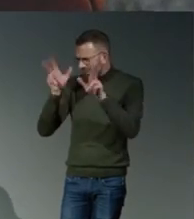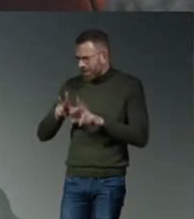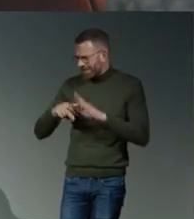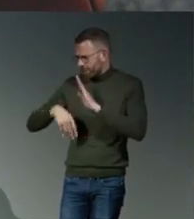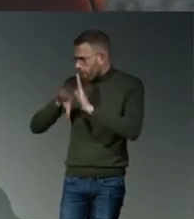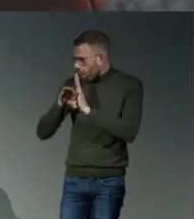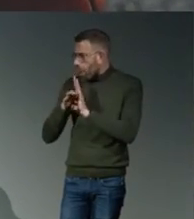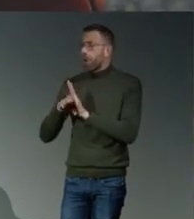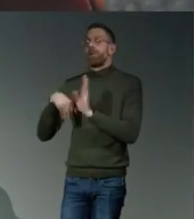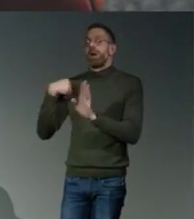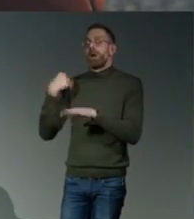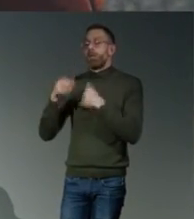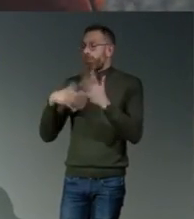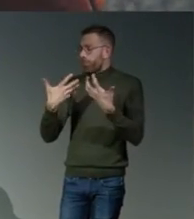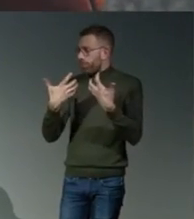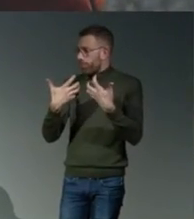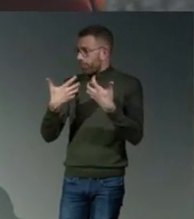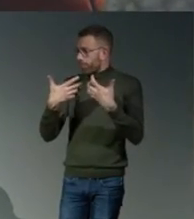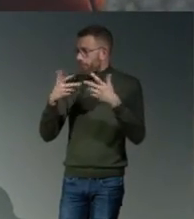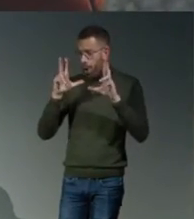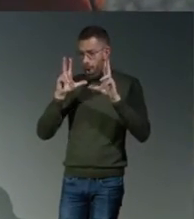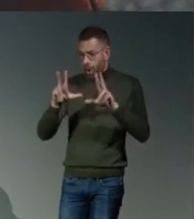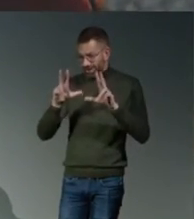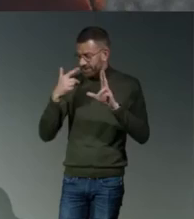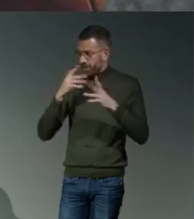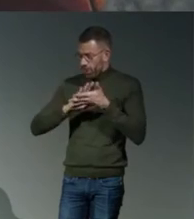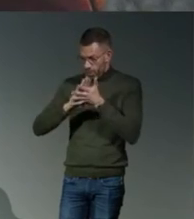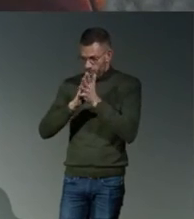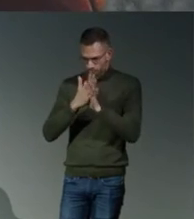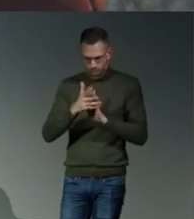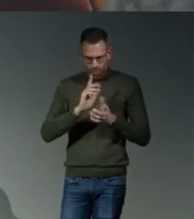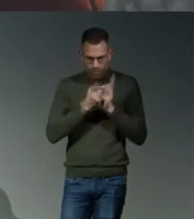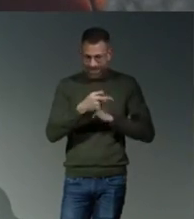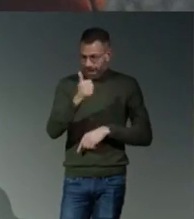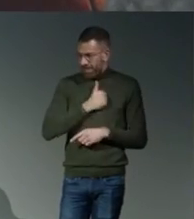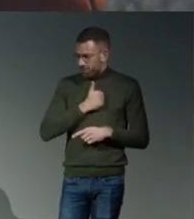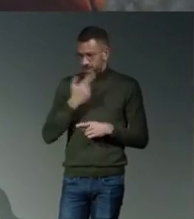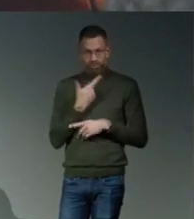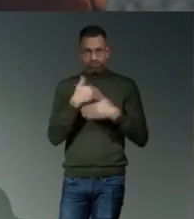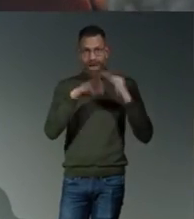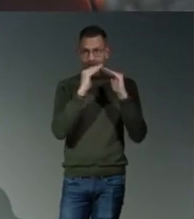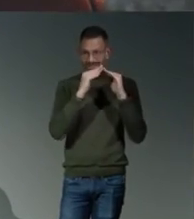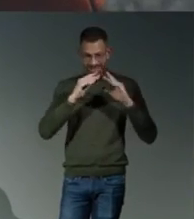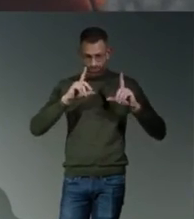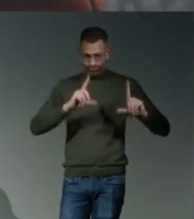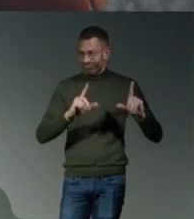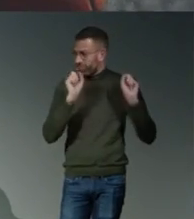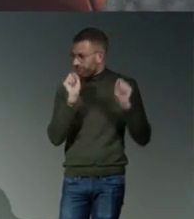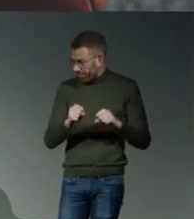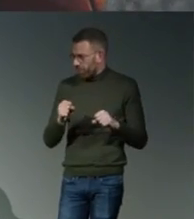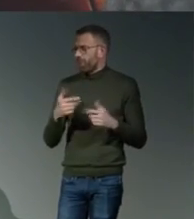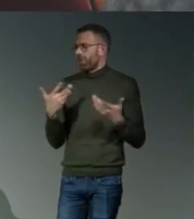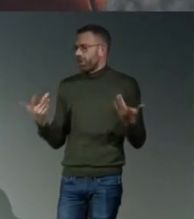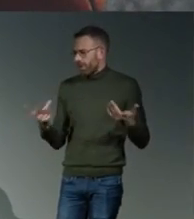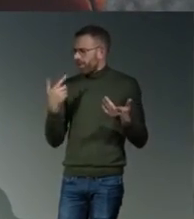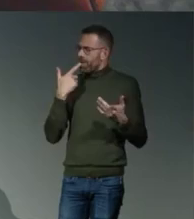mesure que l'ordinateur est devenu petit, c'est-à-dire personnel, et qu'on pouvait le mettre dans une maison, Il y a eu énormément de constructeurs